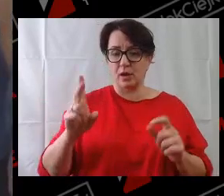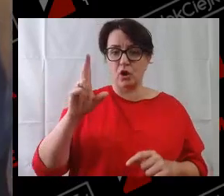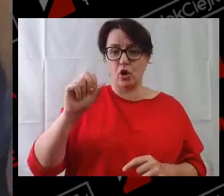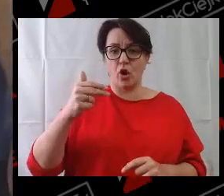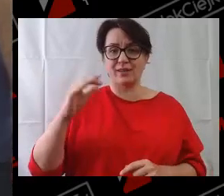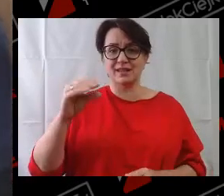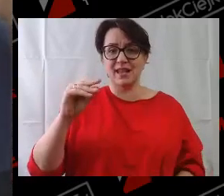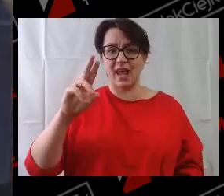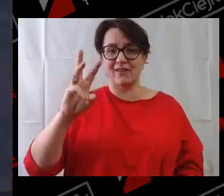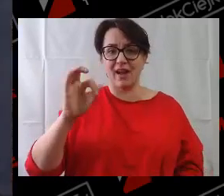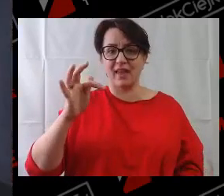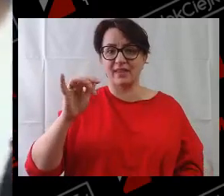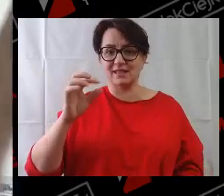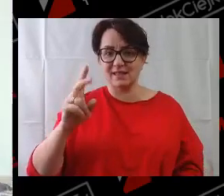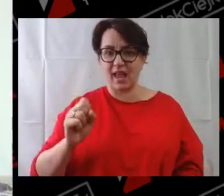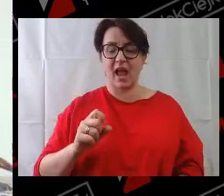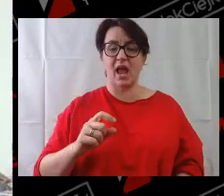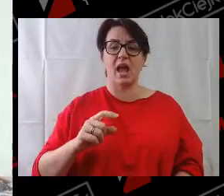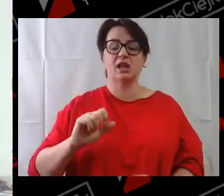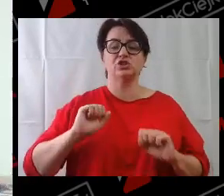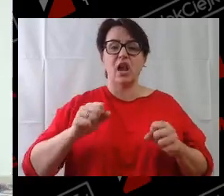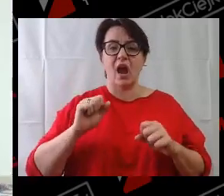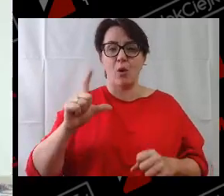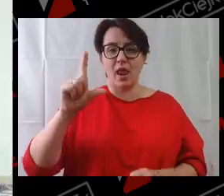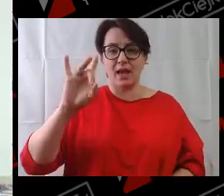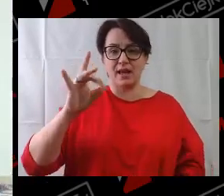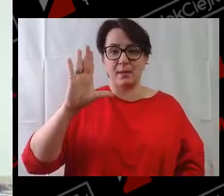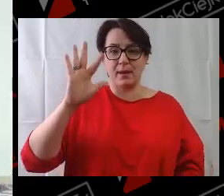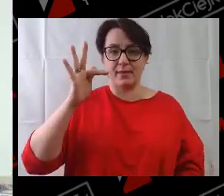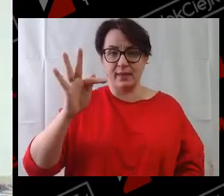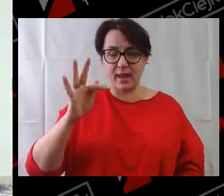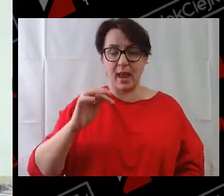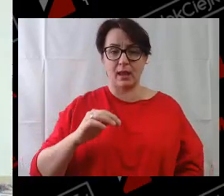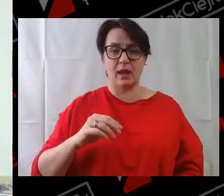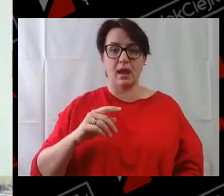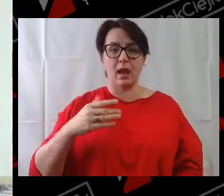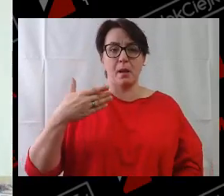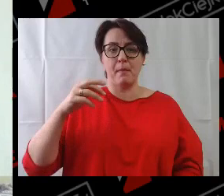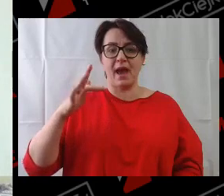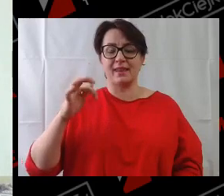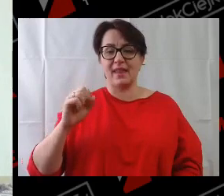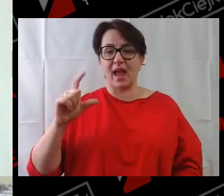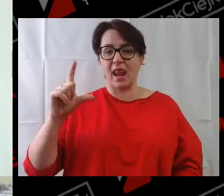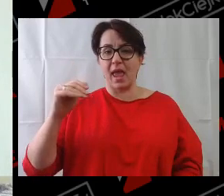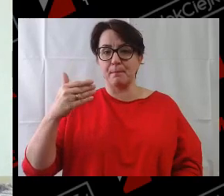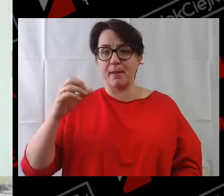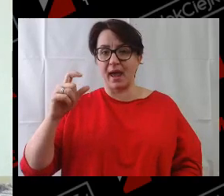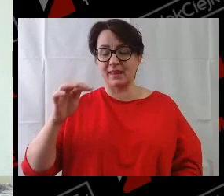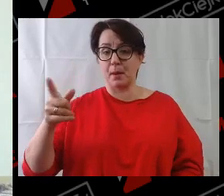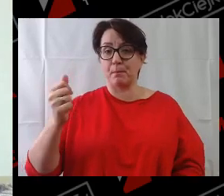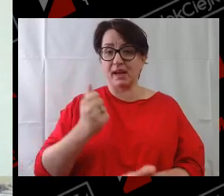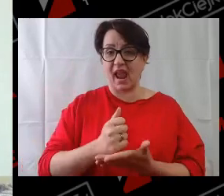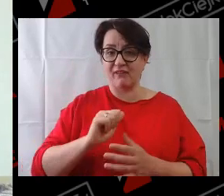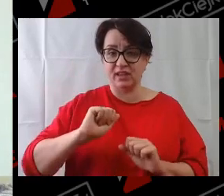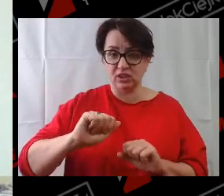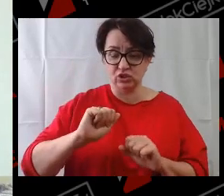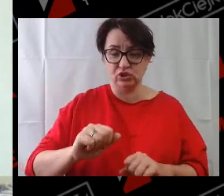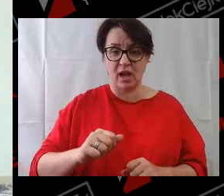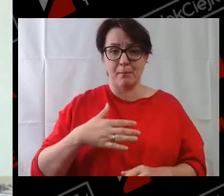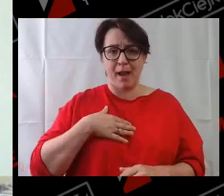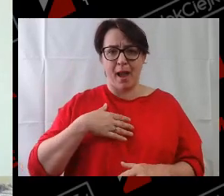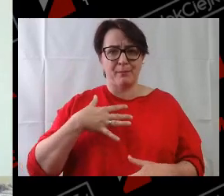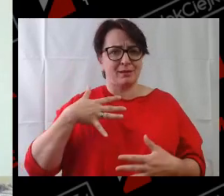nami działacz lgbt performer siedzi z nami Marta Lempart walce kobiet prawniczka mamy różne temperamenty